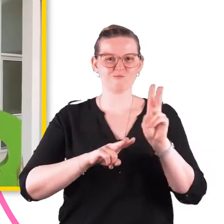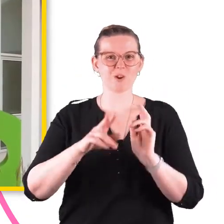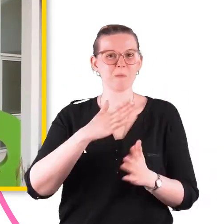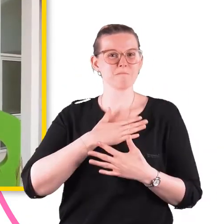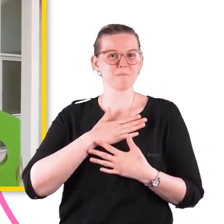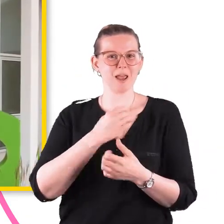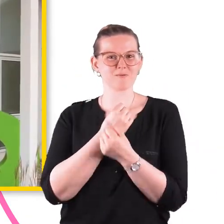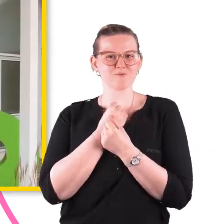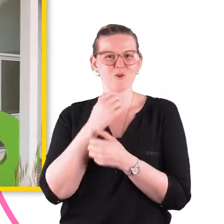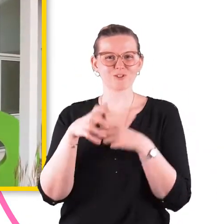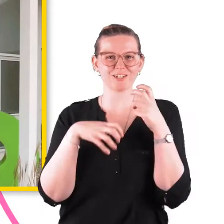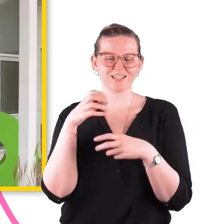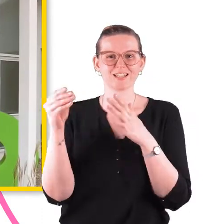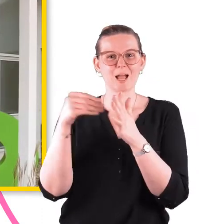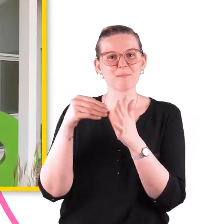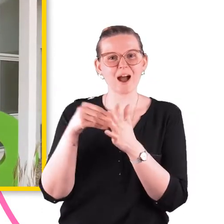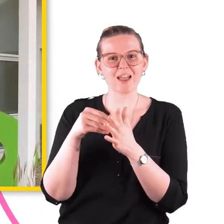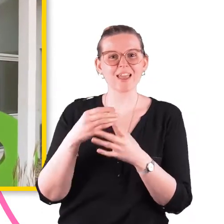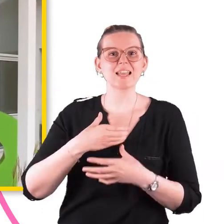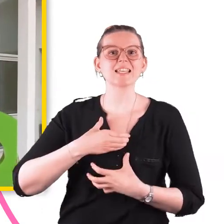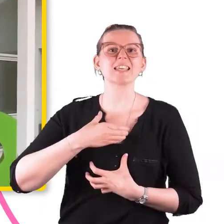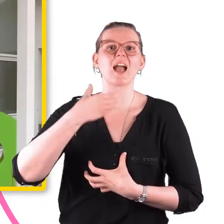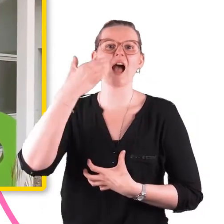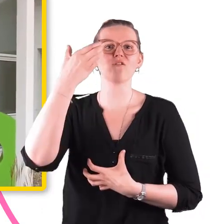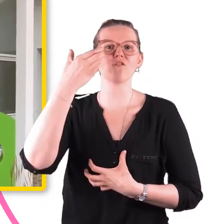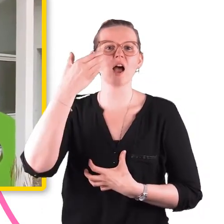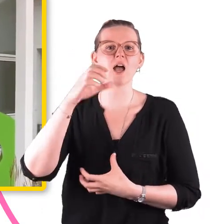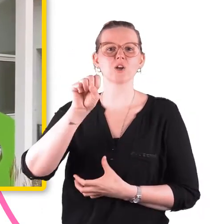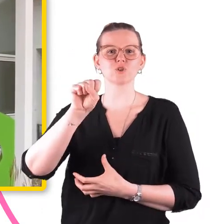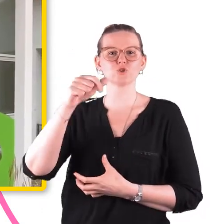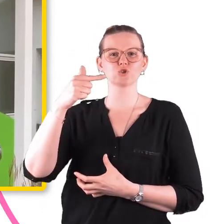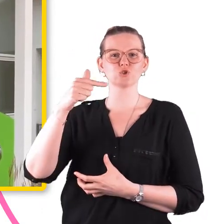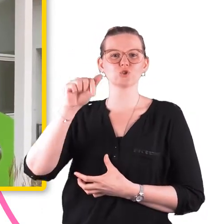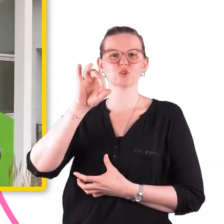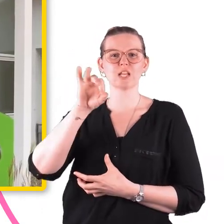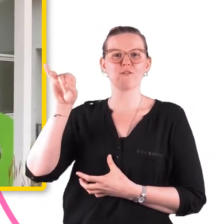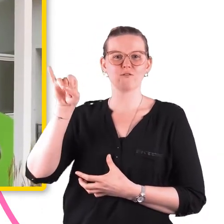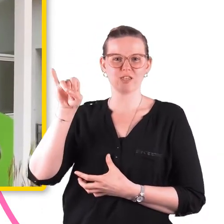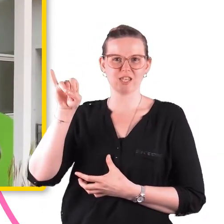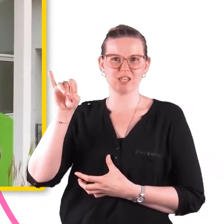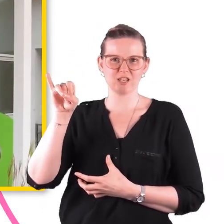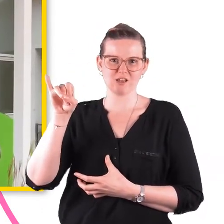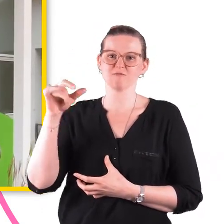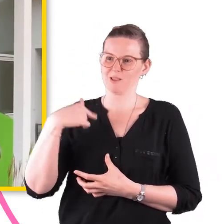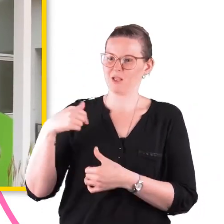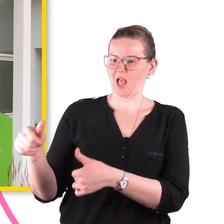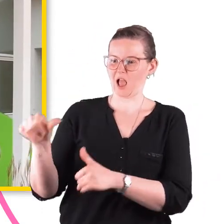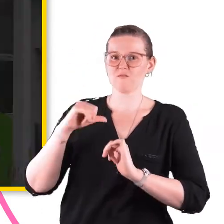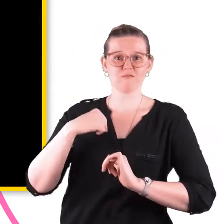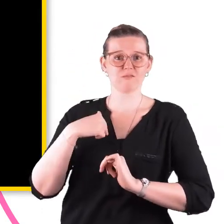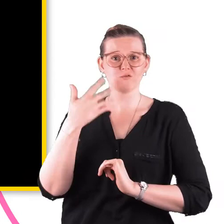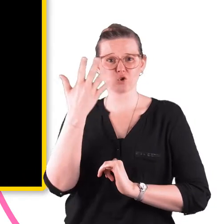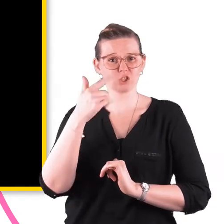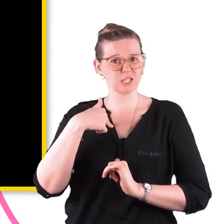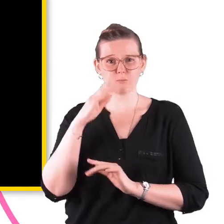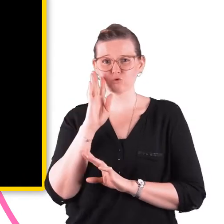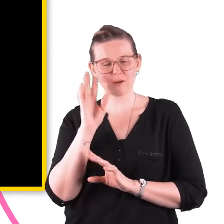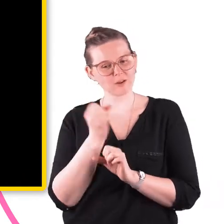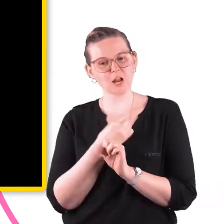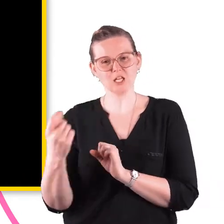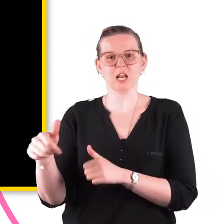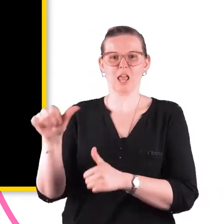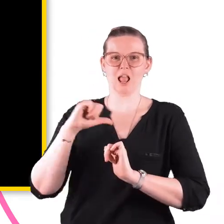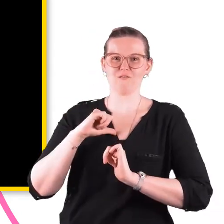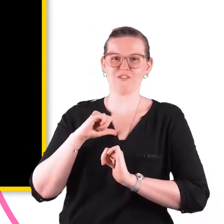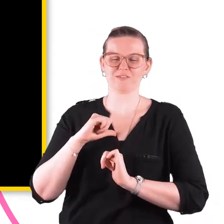mein Kuscheltier ins Spiel, das ist Steffi, meine Giraffe, weil die hilft mir, wenn ich nicht gut schlafen kann.